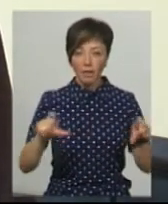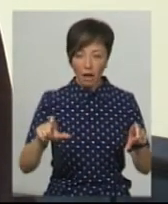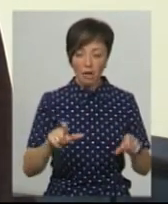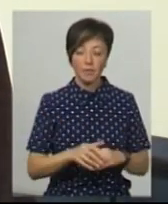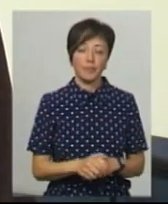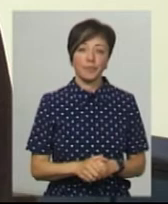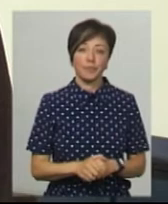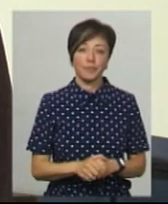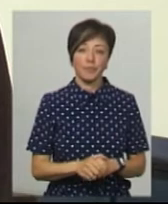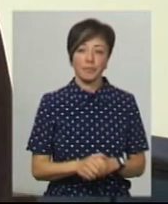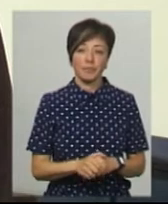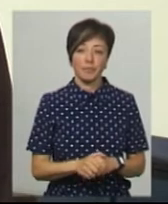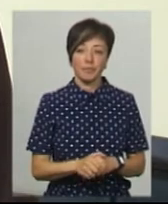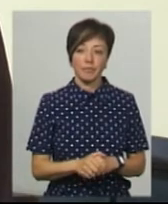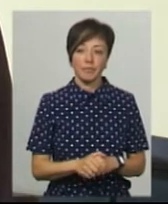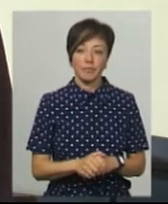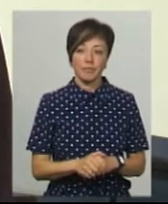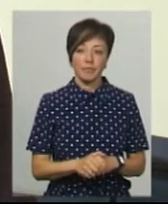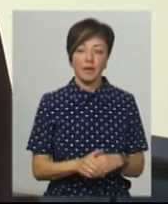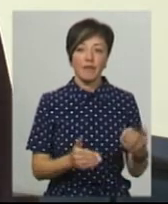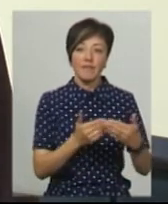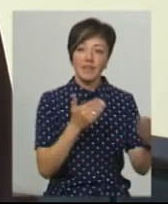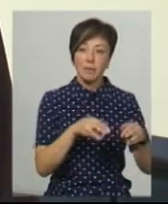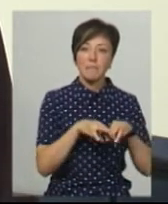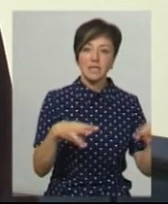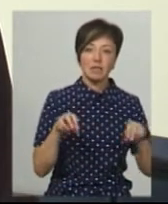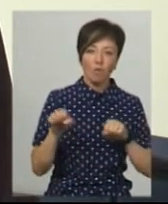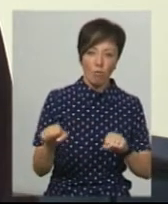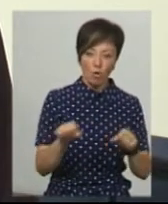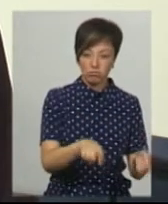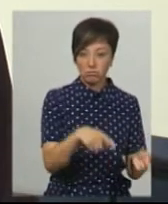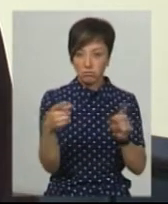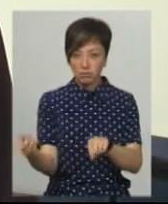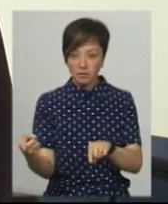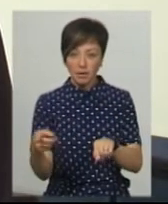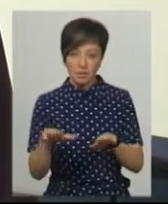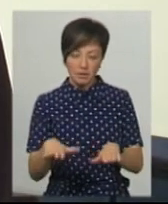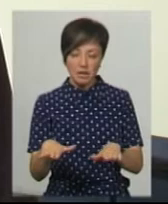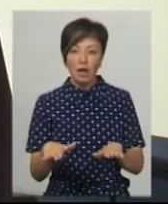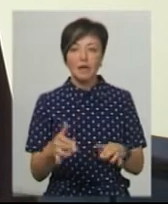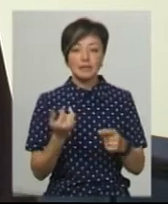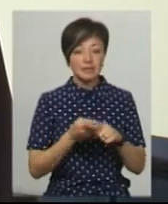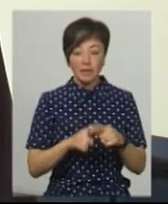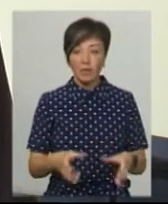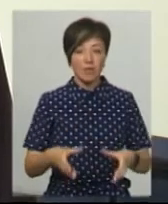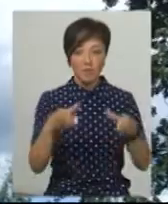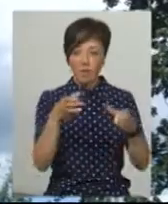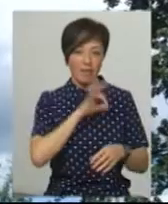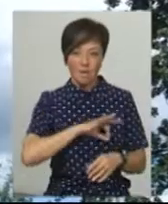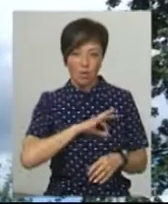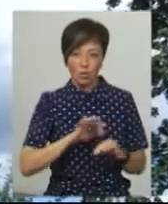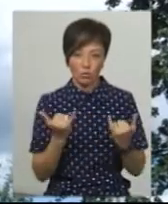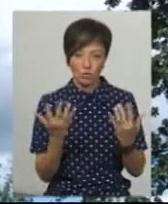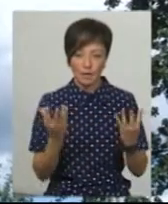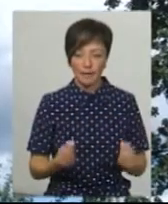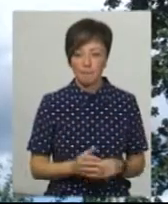від КИЧІ, від Міністерства оборони. Ну, на сьогоднішній день дана башня не експлуатується.